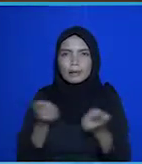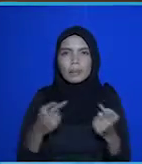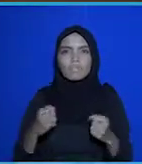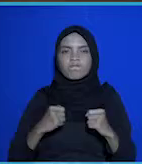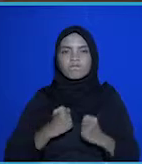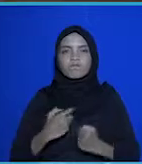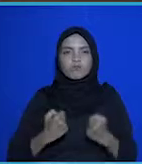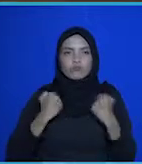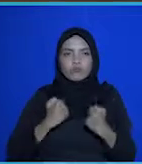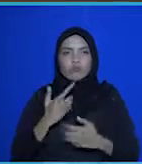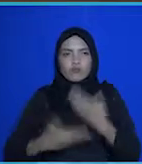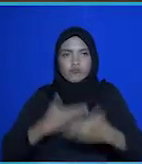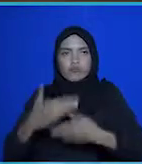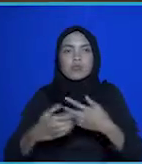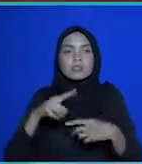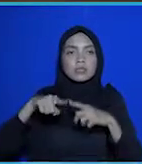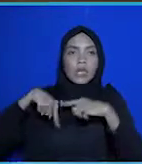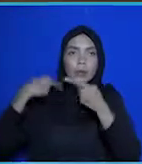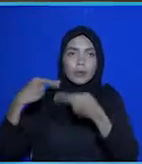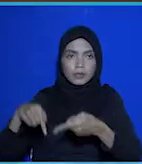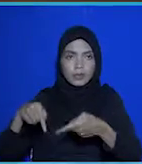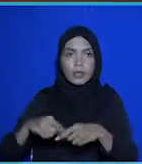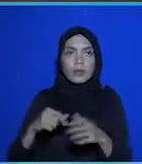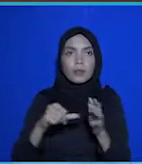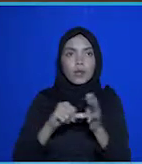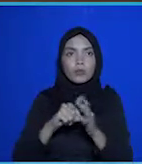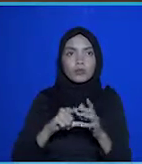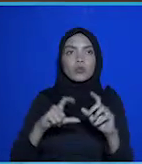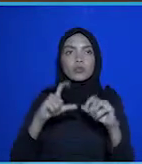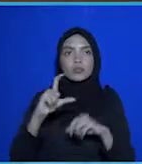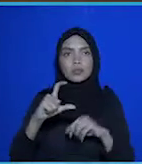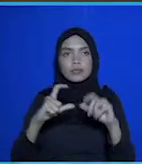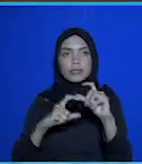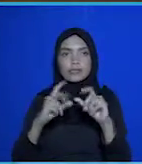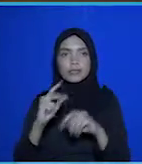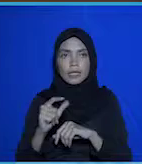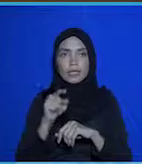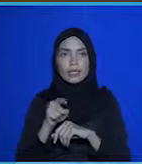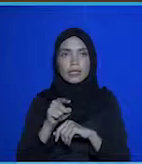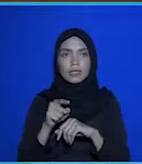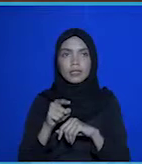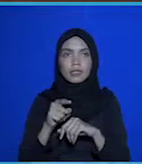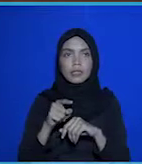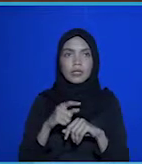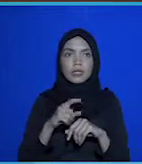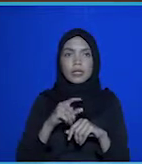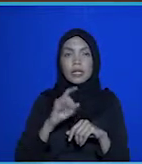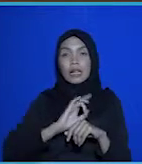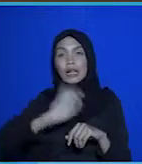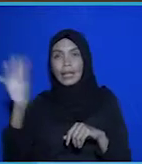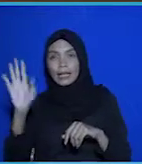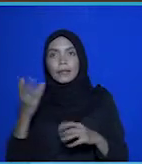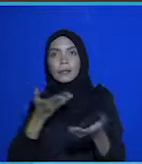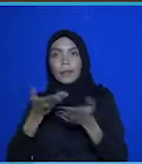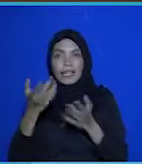ini untuk bantuan CSR atau bina lingkungan di luar yang pelayanan-pelayanan yang tadi itu